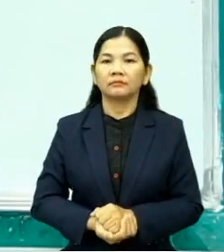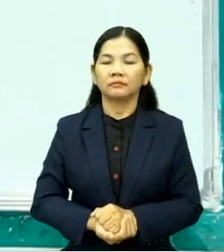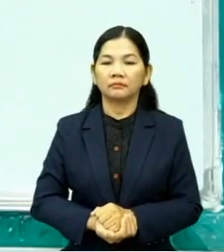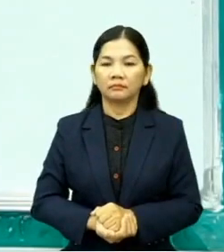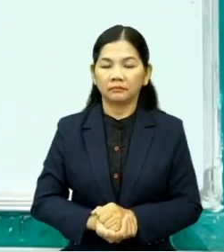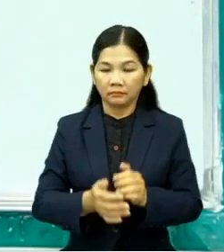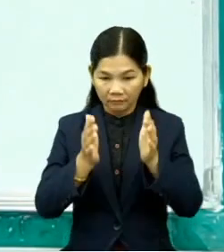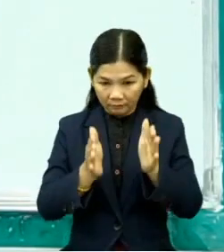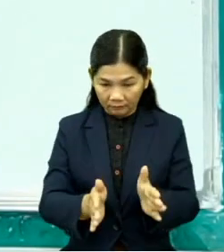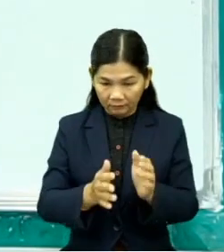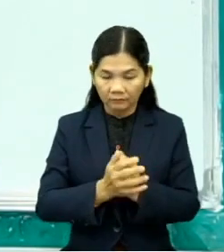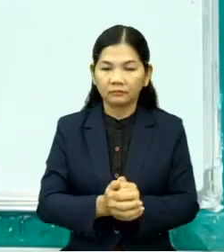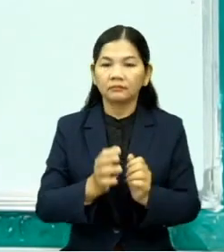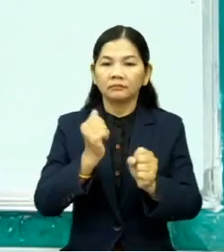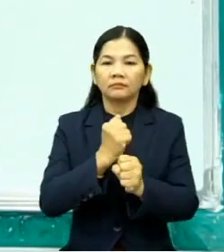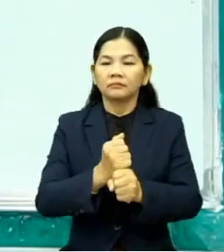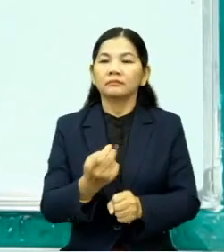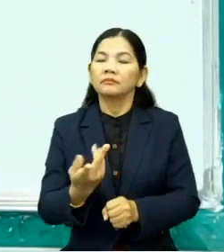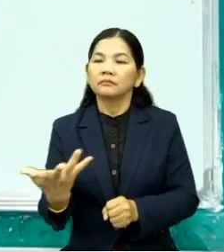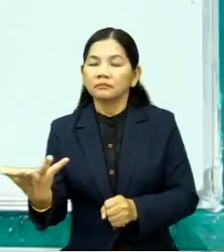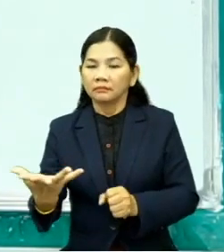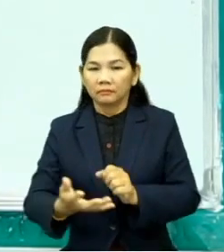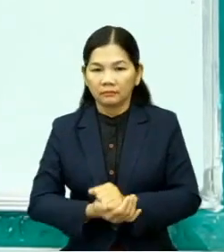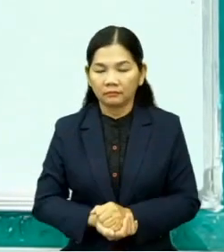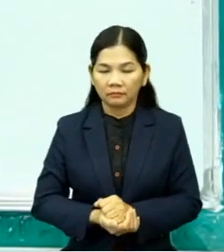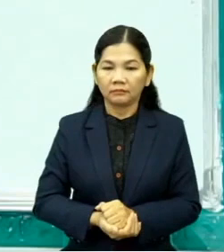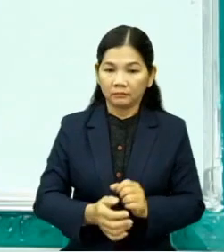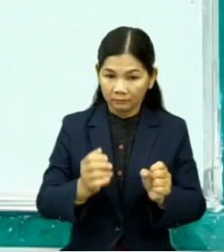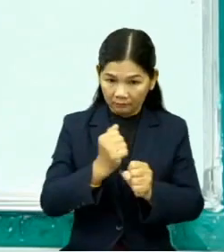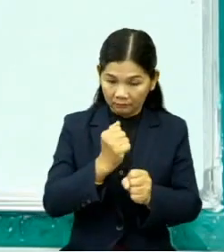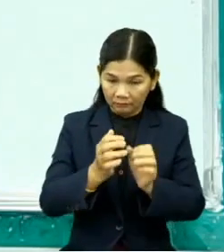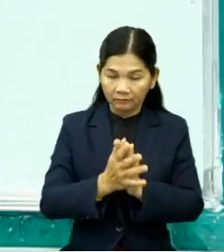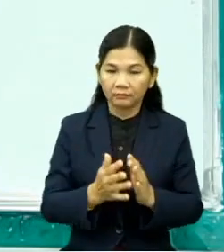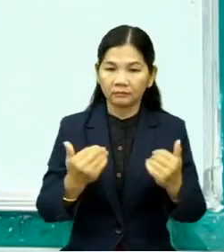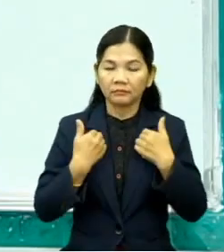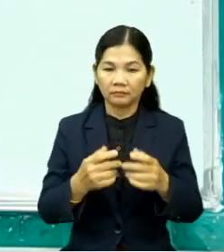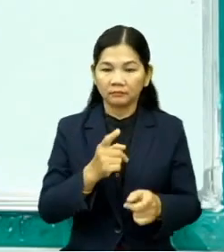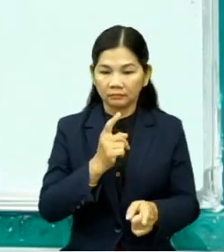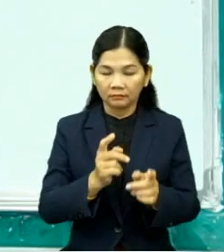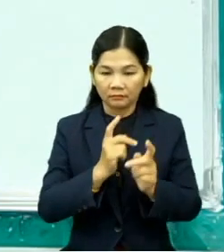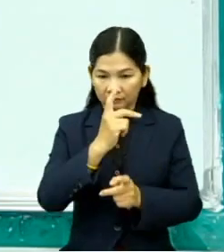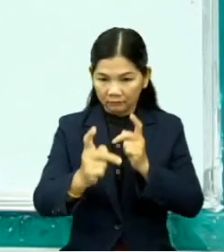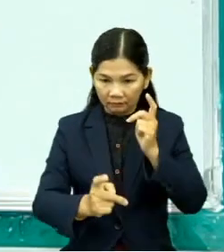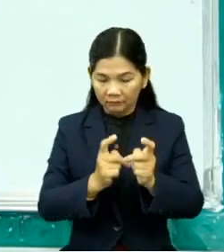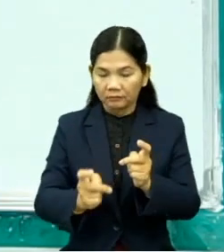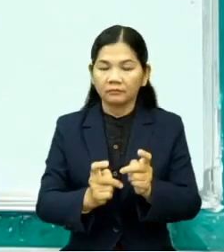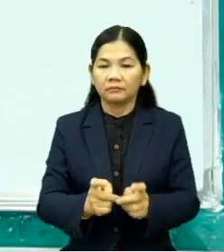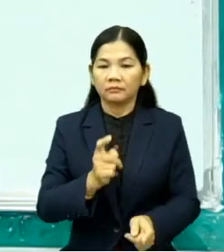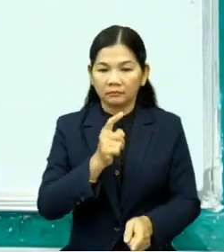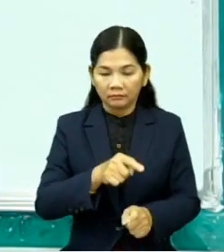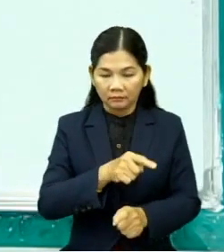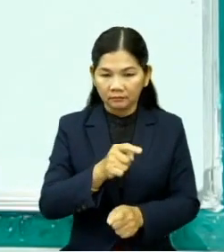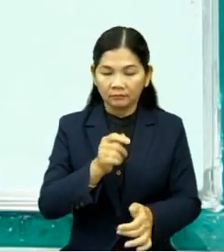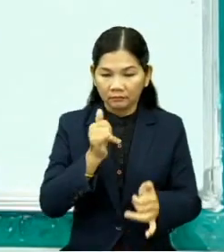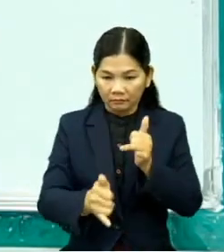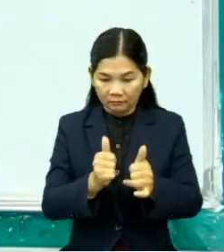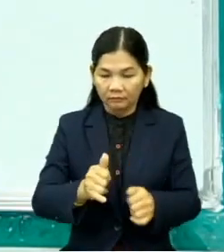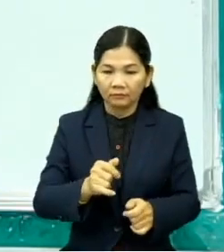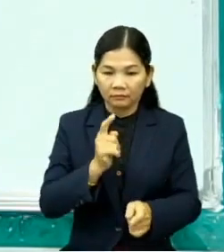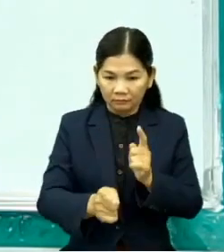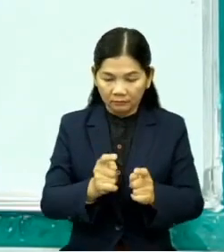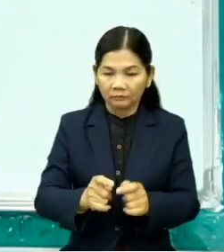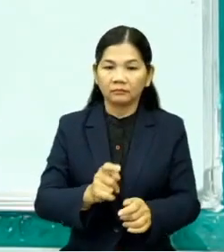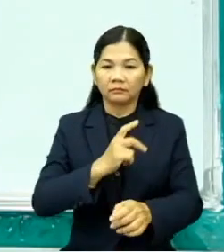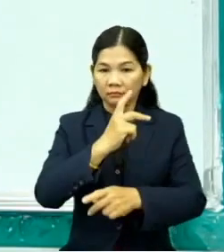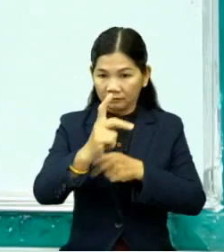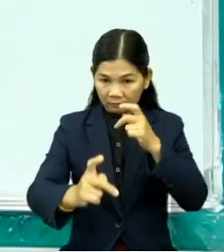4តើអ្នកត្រូវធ្វើដូចម្តេចដើម្បីឲ្យដូតន្ត្រីខ្មែរបានគង់វង្សចាអ